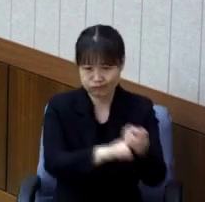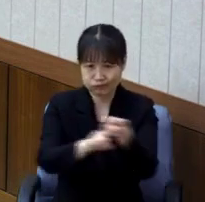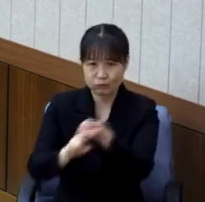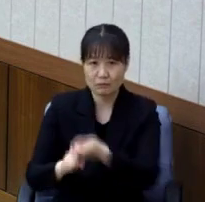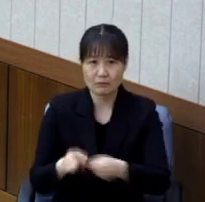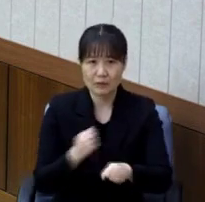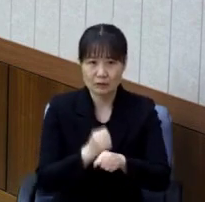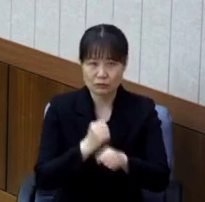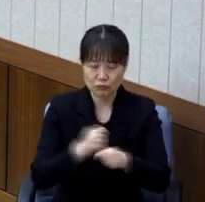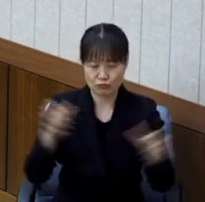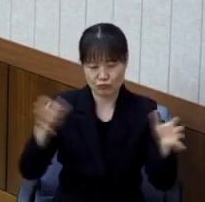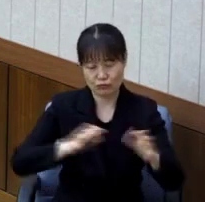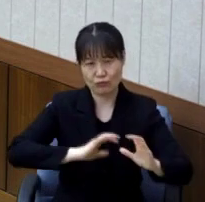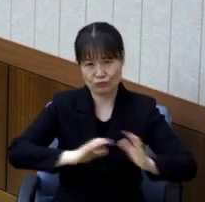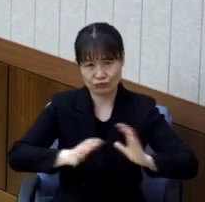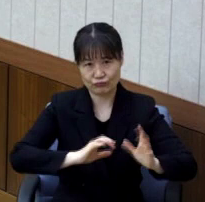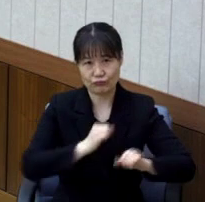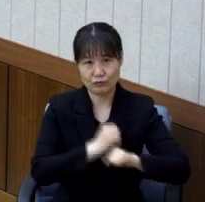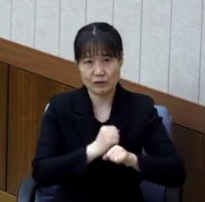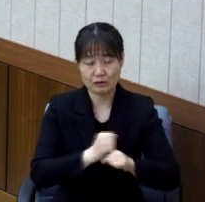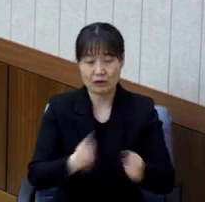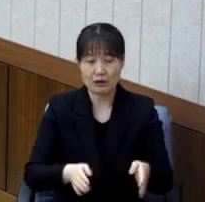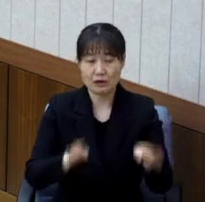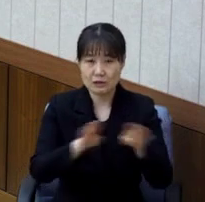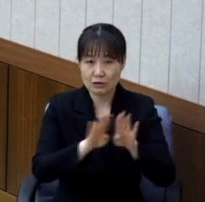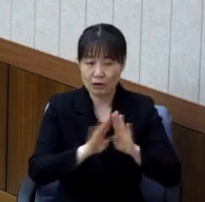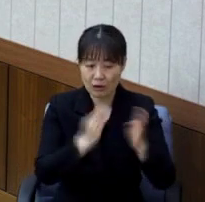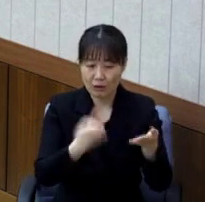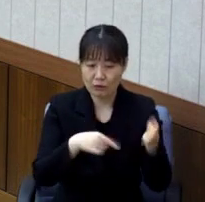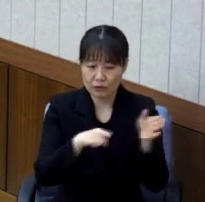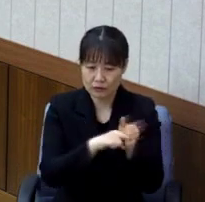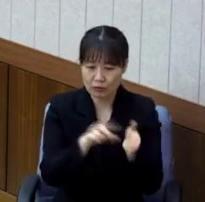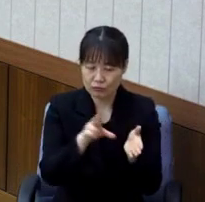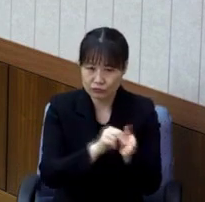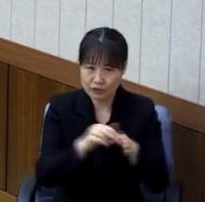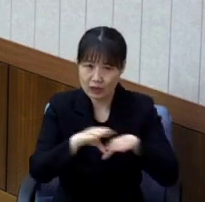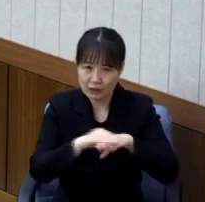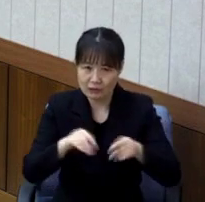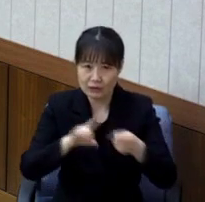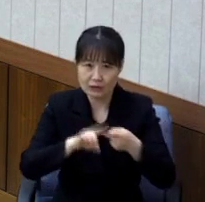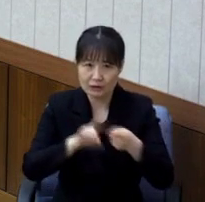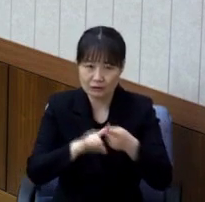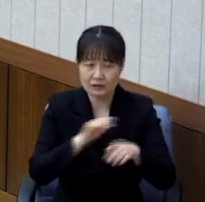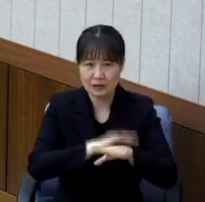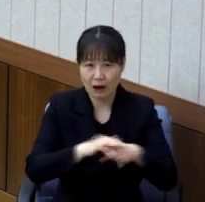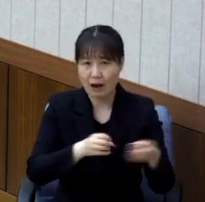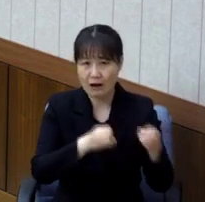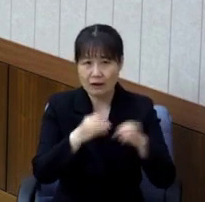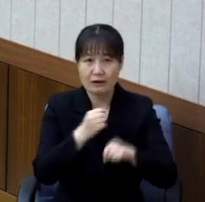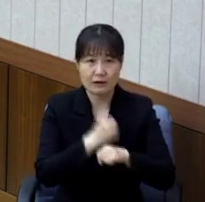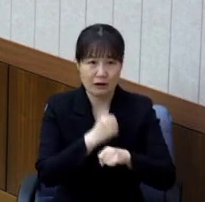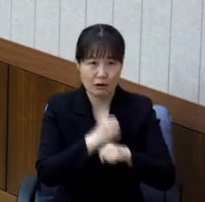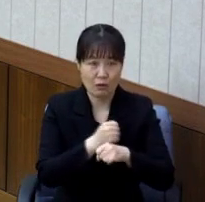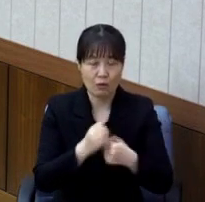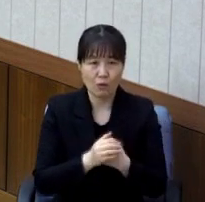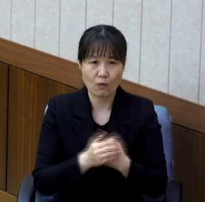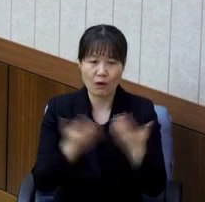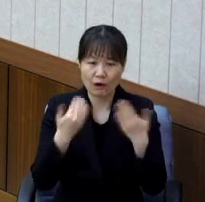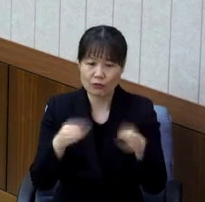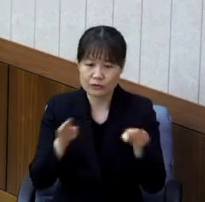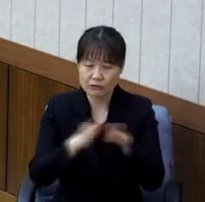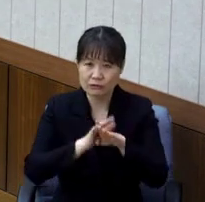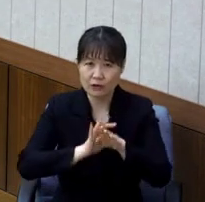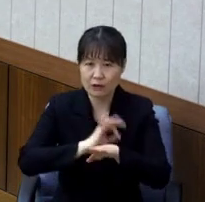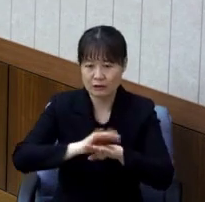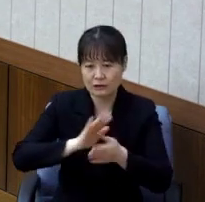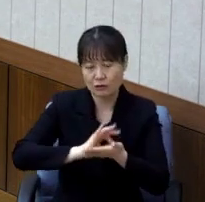어 간담회를 개최하여 시설 개방을 위한 문제점과 해결책을 적극 모색하고 학생과 시민이 학교 시설을 적절하게 이용할 수